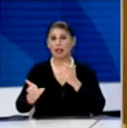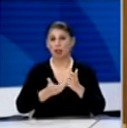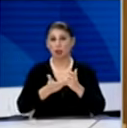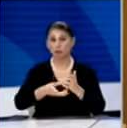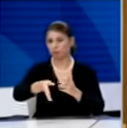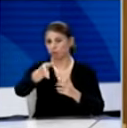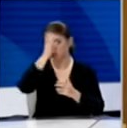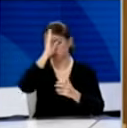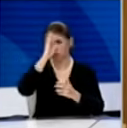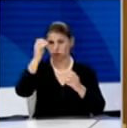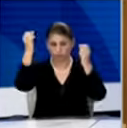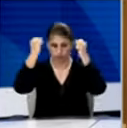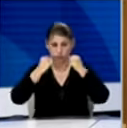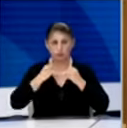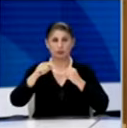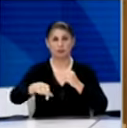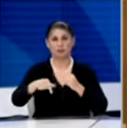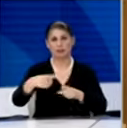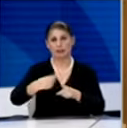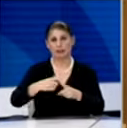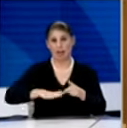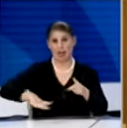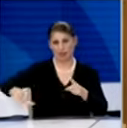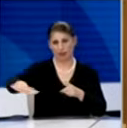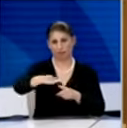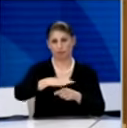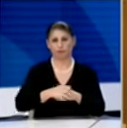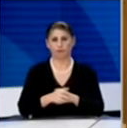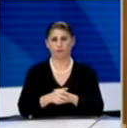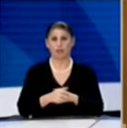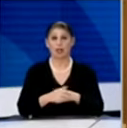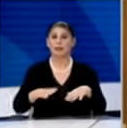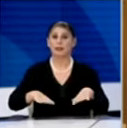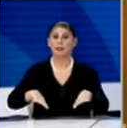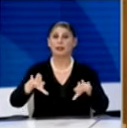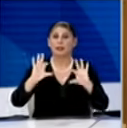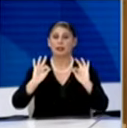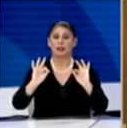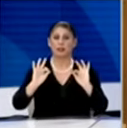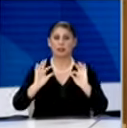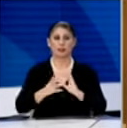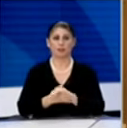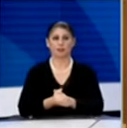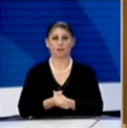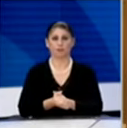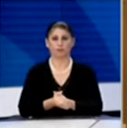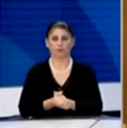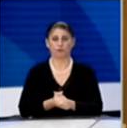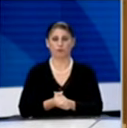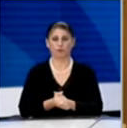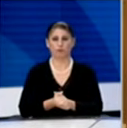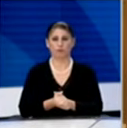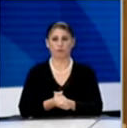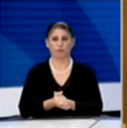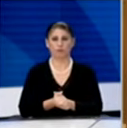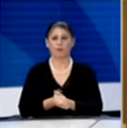έπληξαν τη χώρα και από την έναρξη του μαρτυρίου